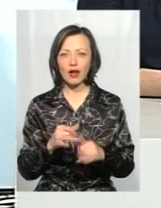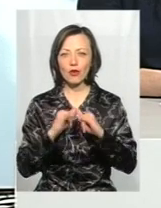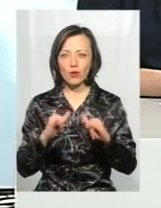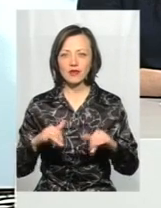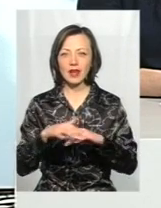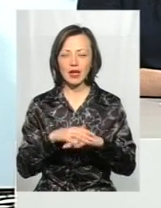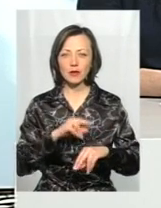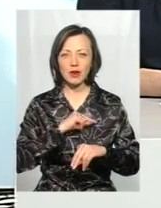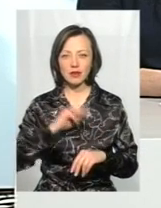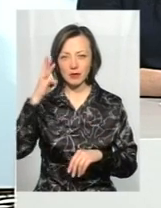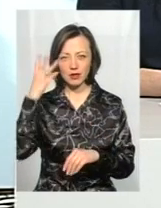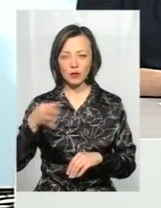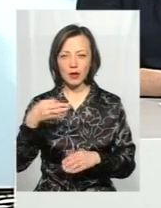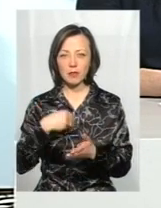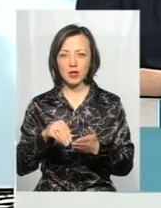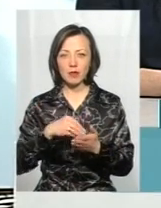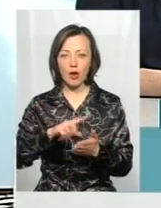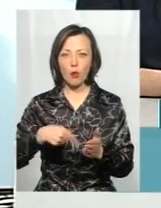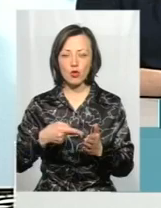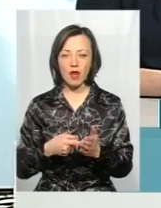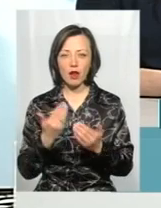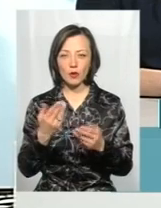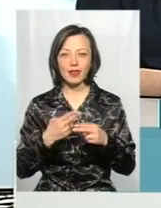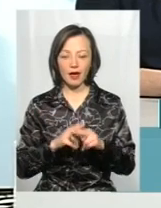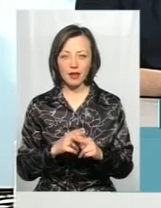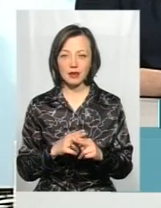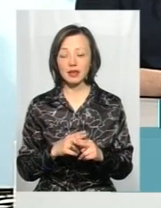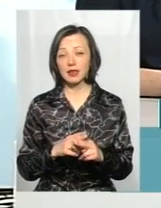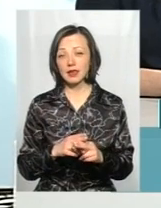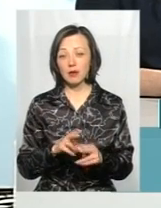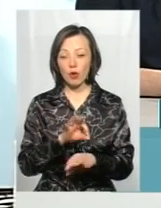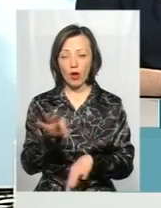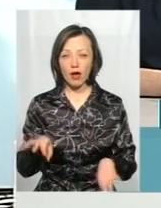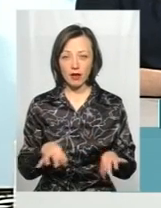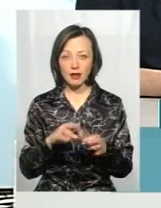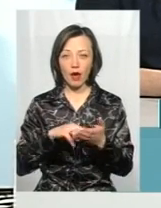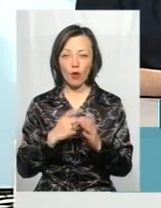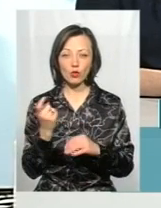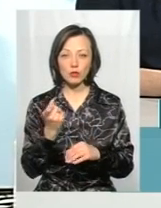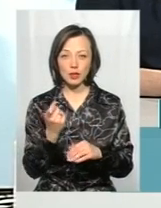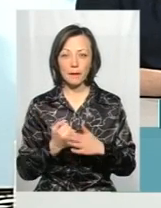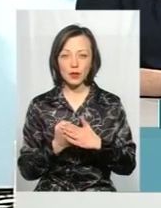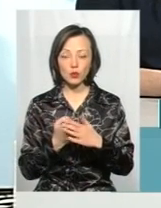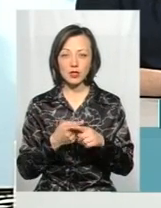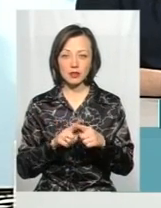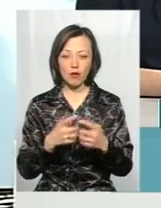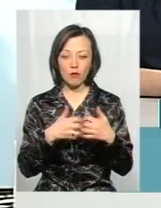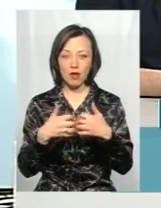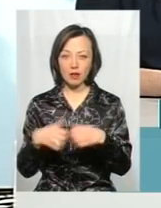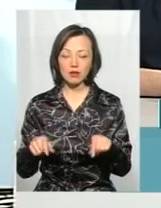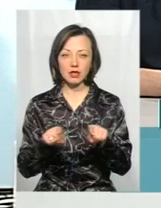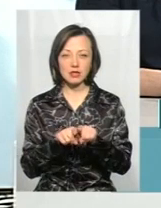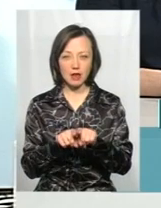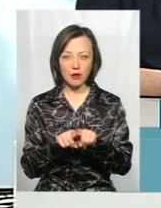області на придбання комунальної техніки. Так само цей проєкт мав економічне підґрунтя, тому що завдяки цьому обладнанню вони так